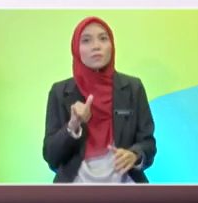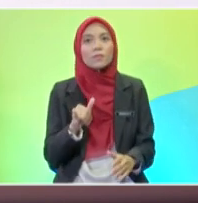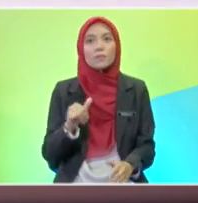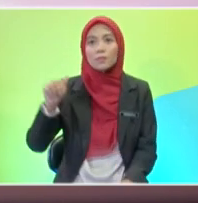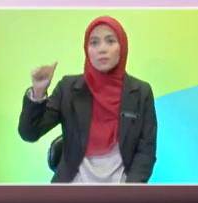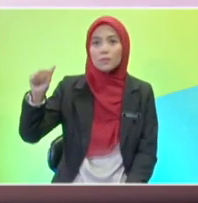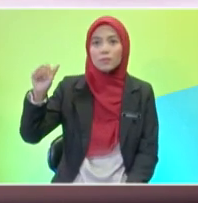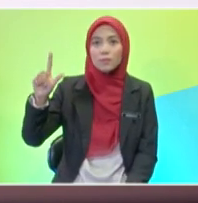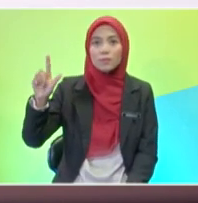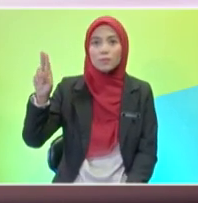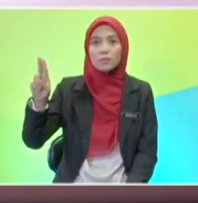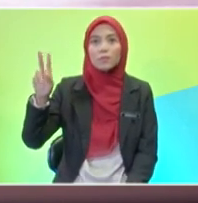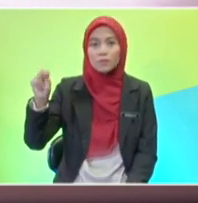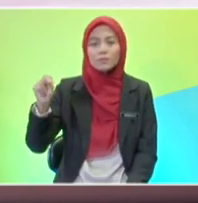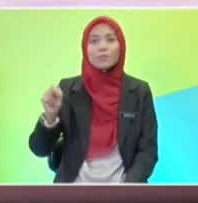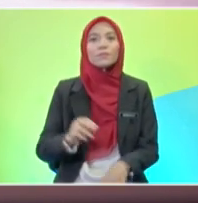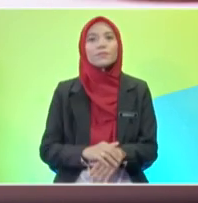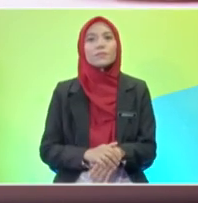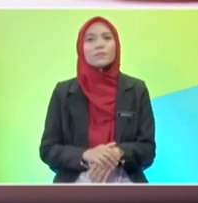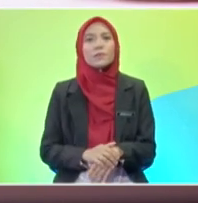berserabut dan juga